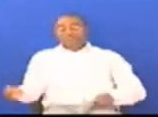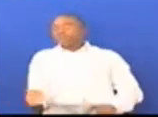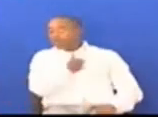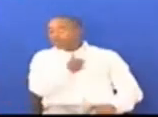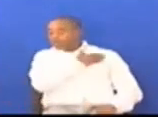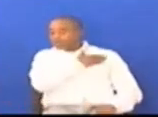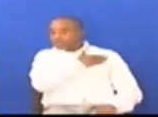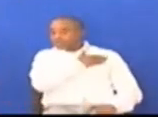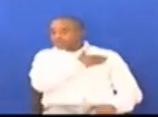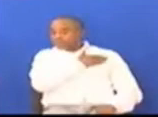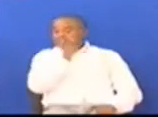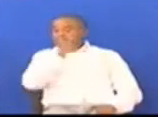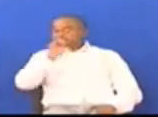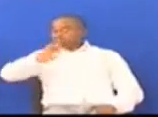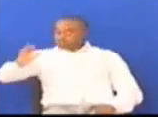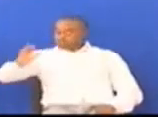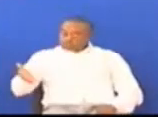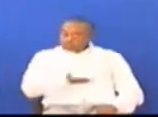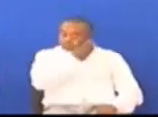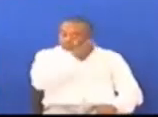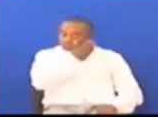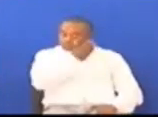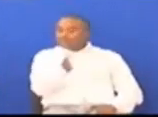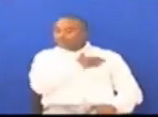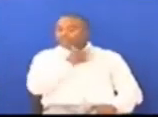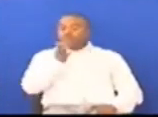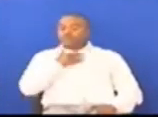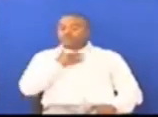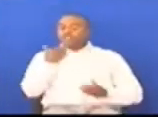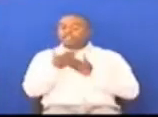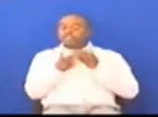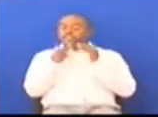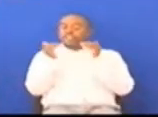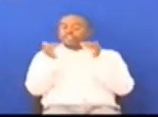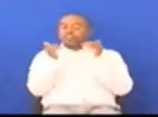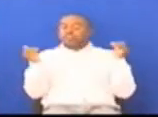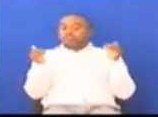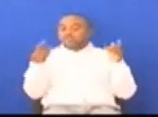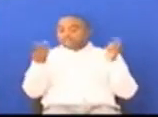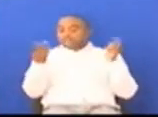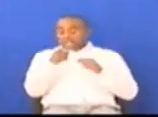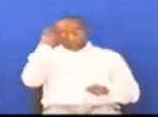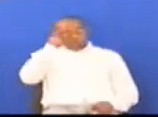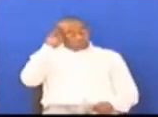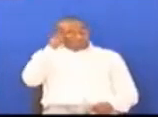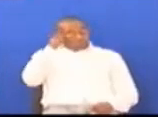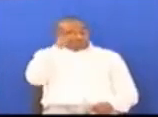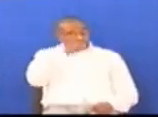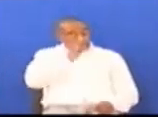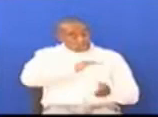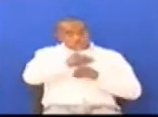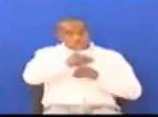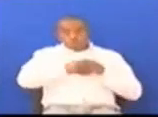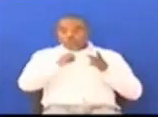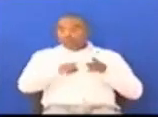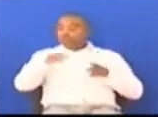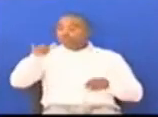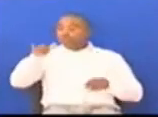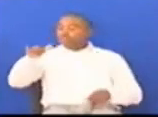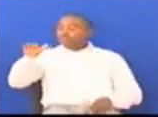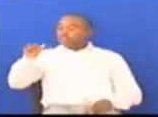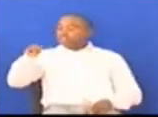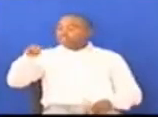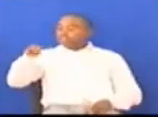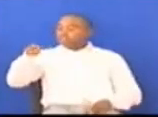Zanzibar aliondolewa sultani kwa sababu tupate nchi za kidemokrasia. Kama una ndoto ya usultani, rudi kwenu Yemen ukatoe